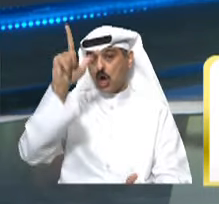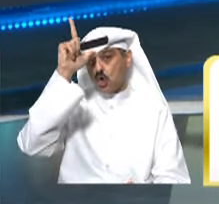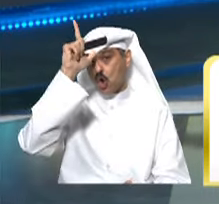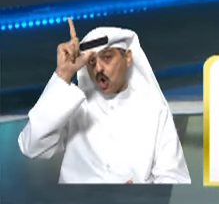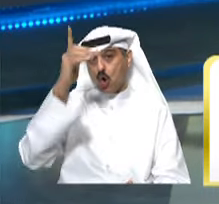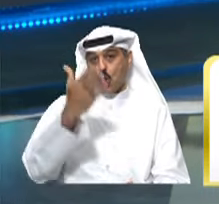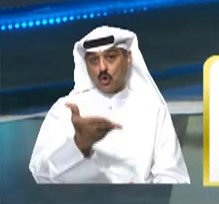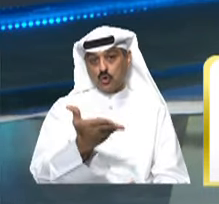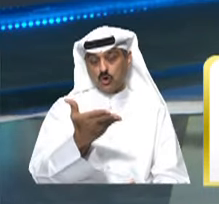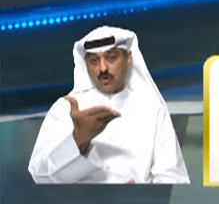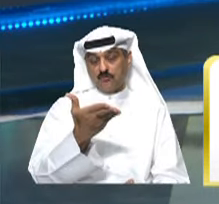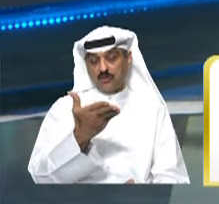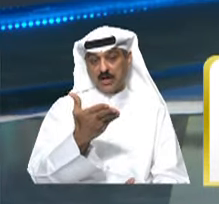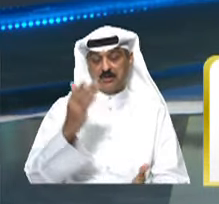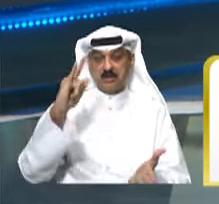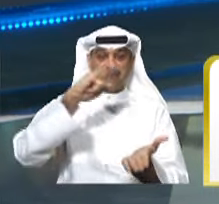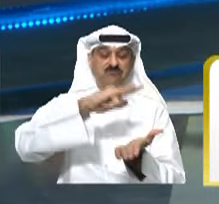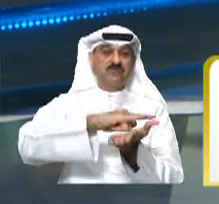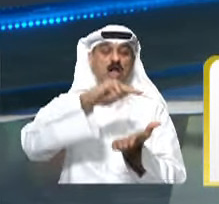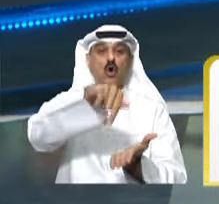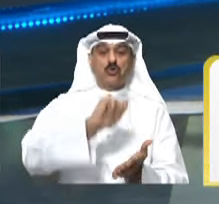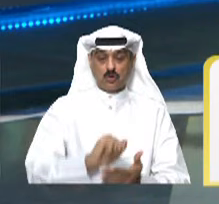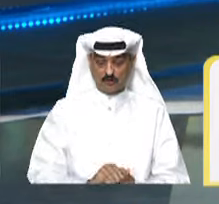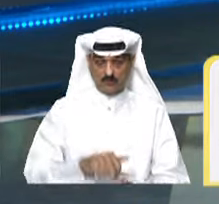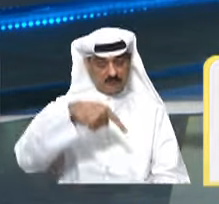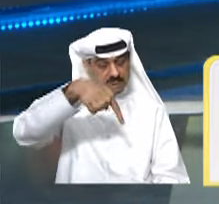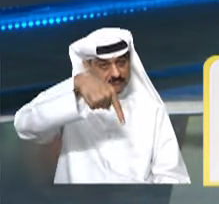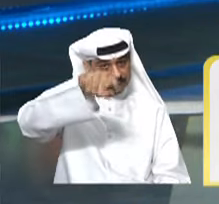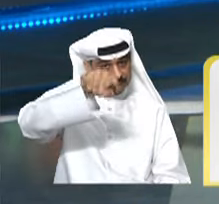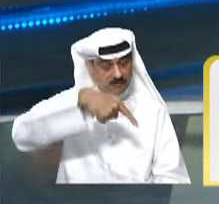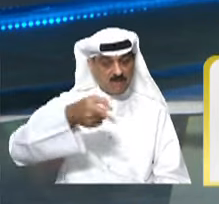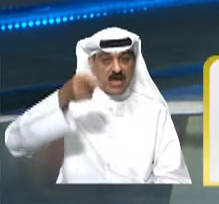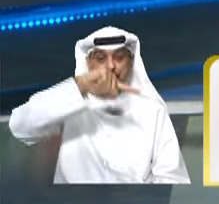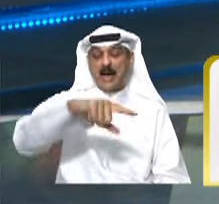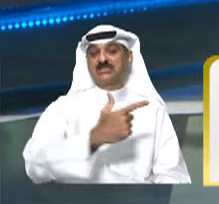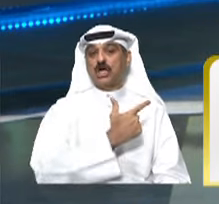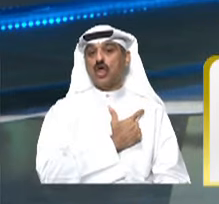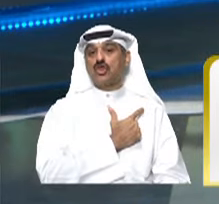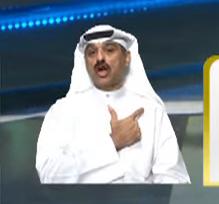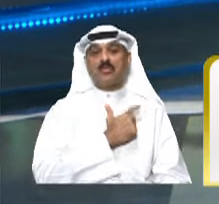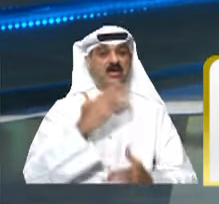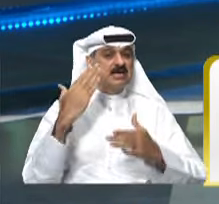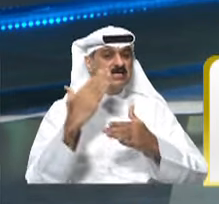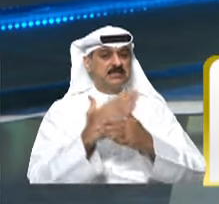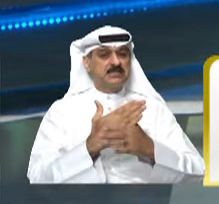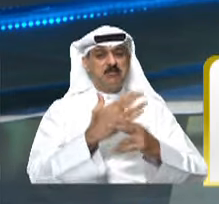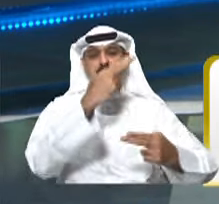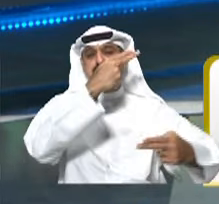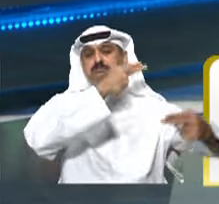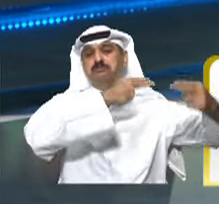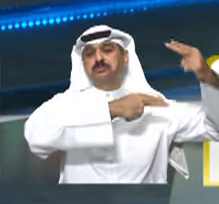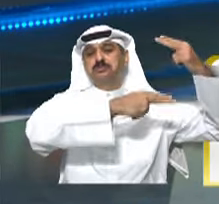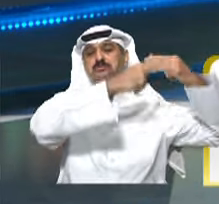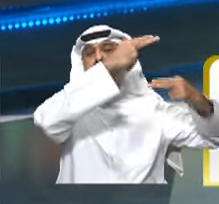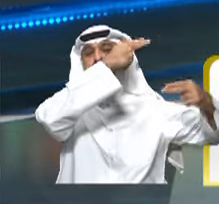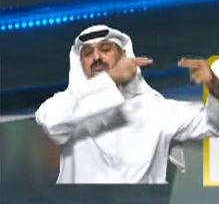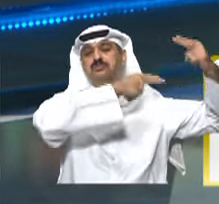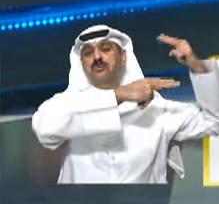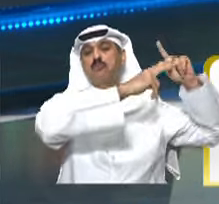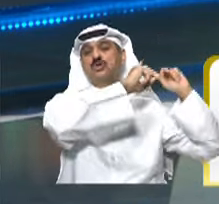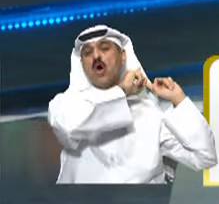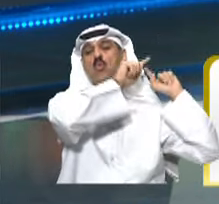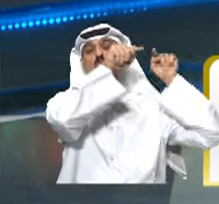الله ورعاه إلى المملكة الأردنية الهاشمية الشقيقة غدا، مسيرة طويلة من العلاقات الثنائية الأخوية